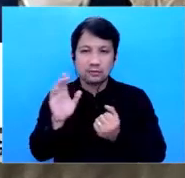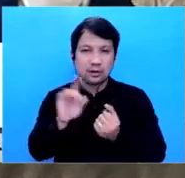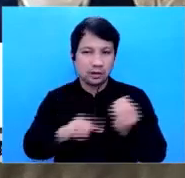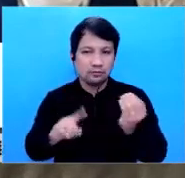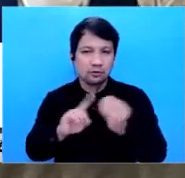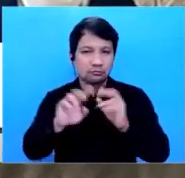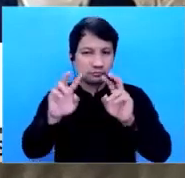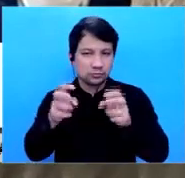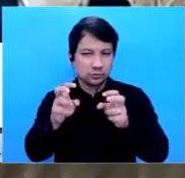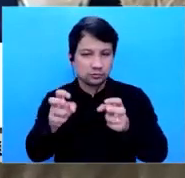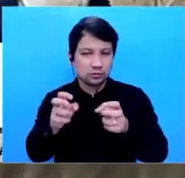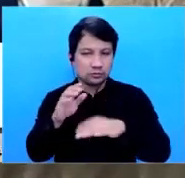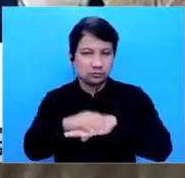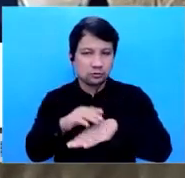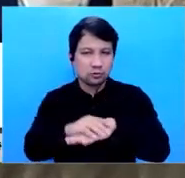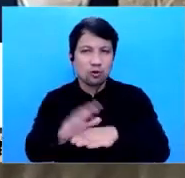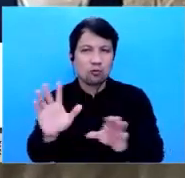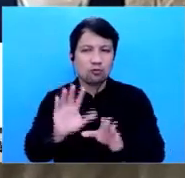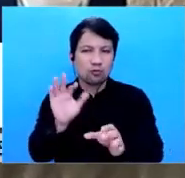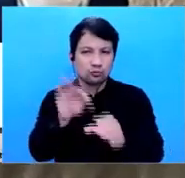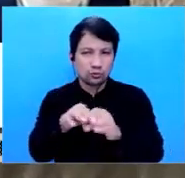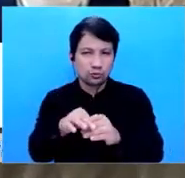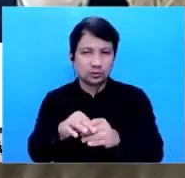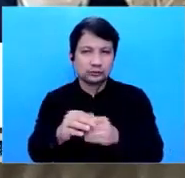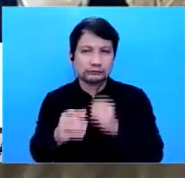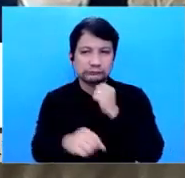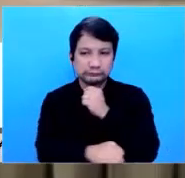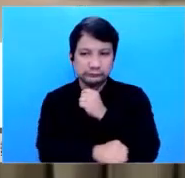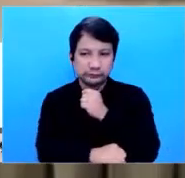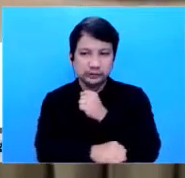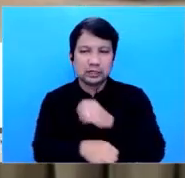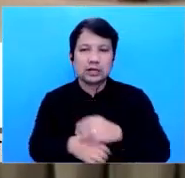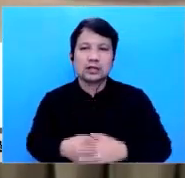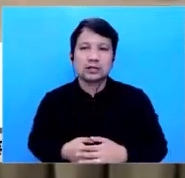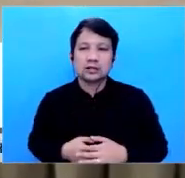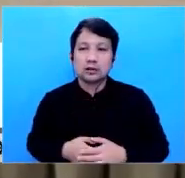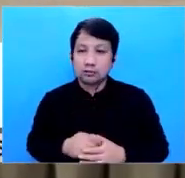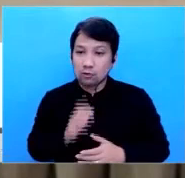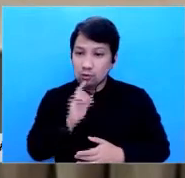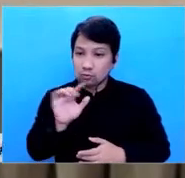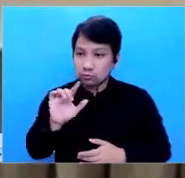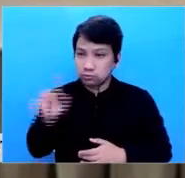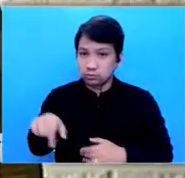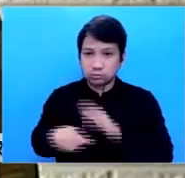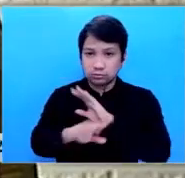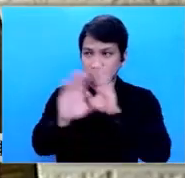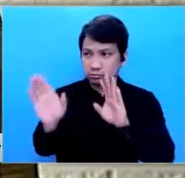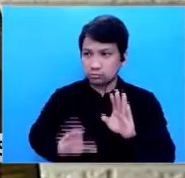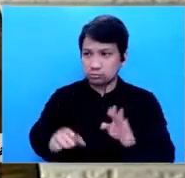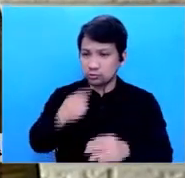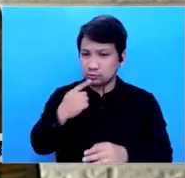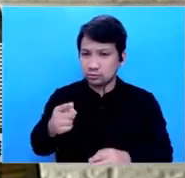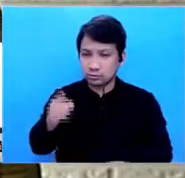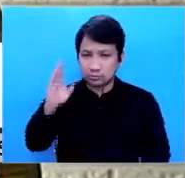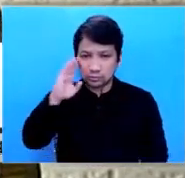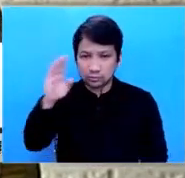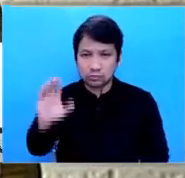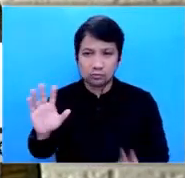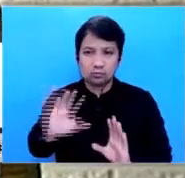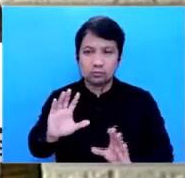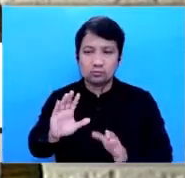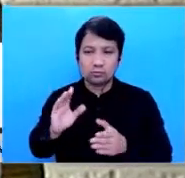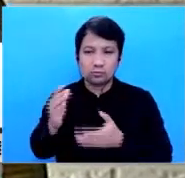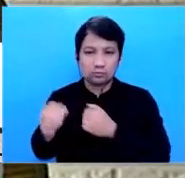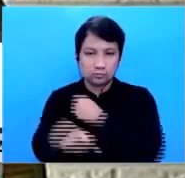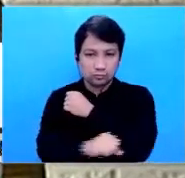tinatamaan sa babala niyang huwag bumoto ng magnanakaw. Never ako nagsabing magnanakaw si Marcos. Ang sabi ko lang, huwag tayong bumoto sa